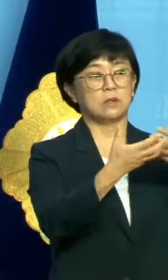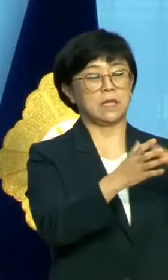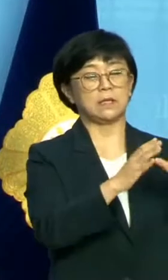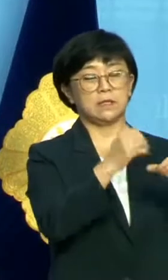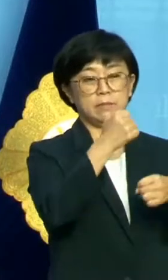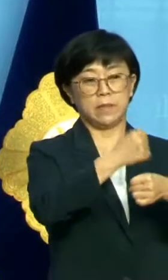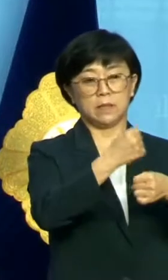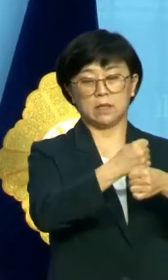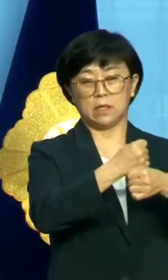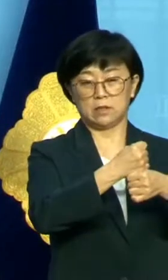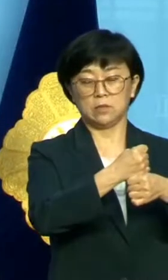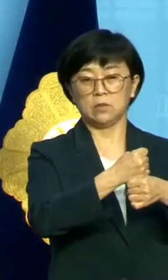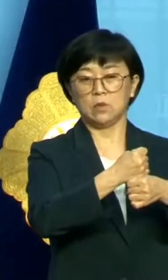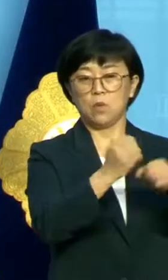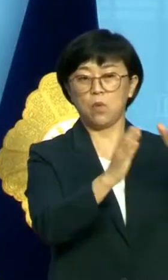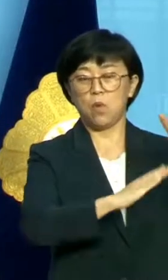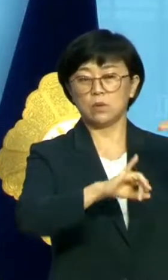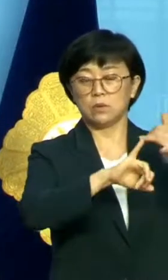번째 공약입니다.